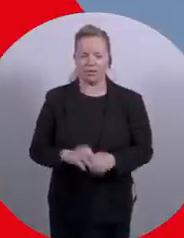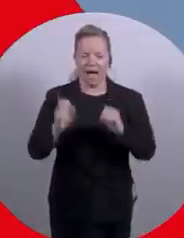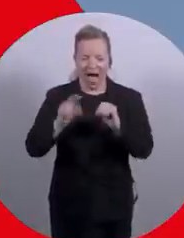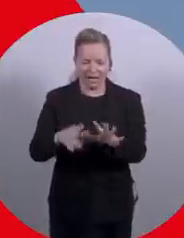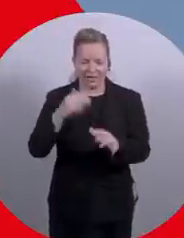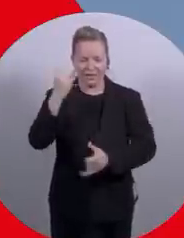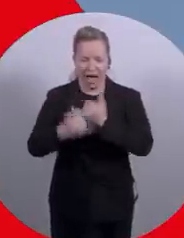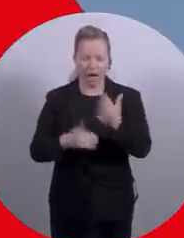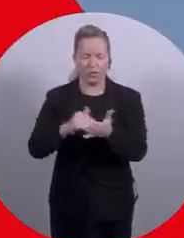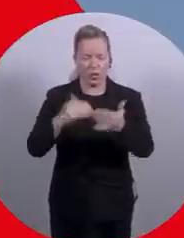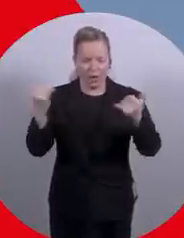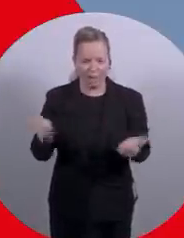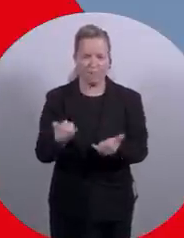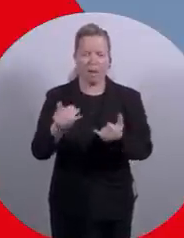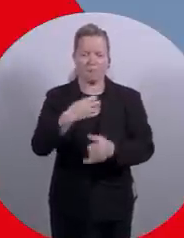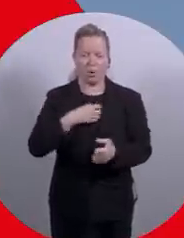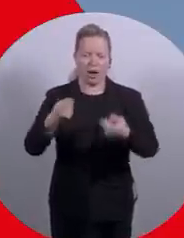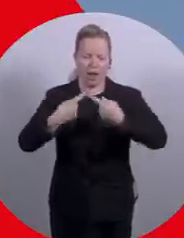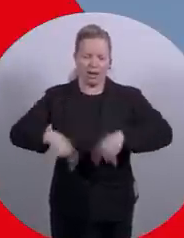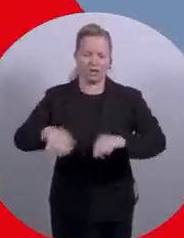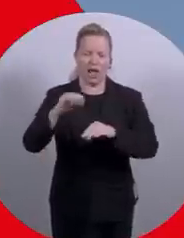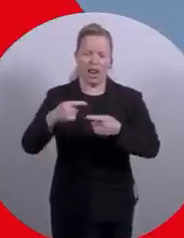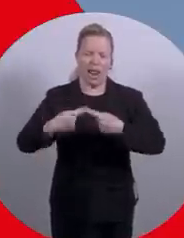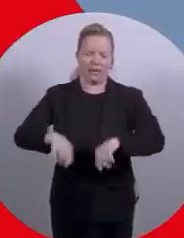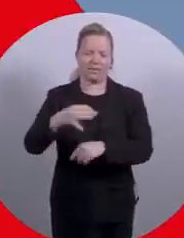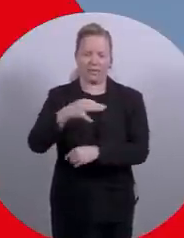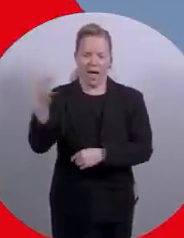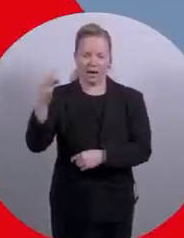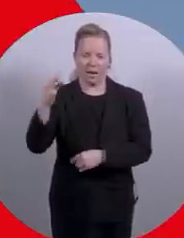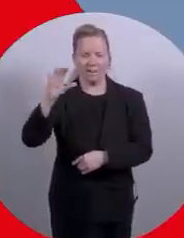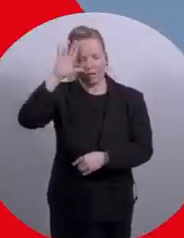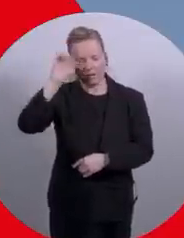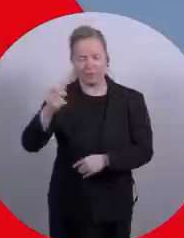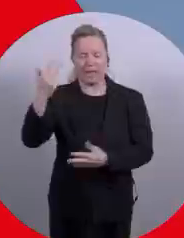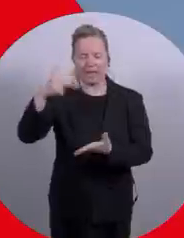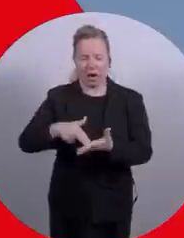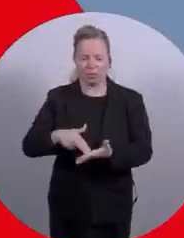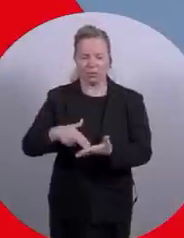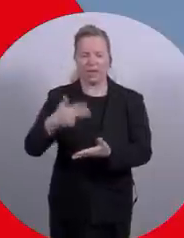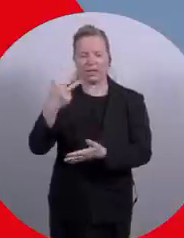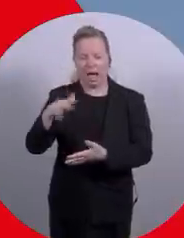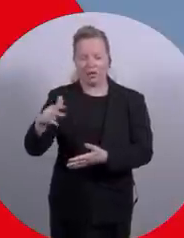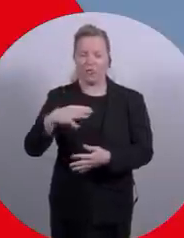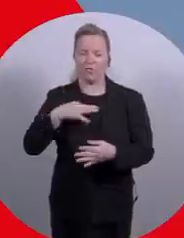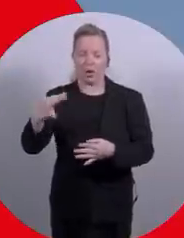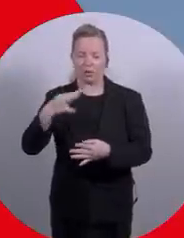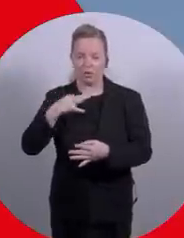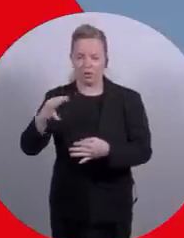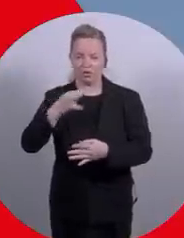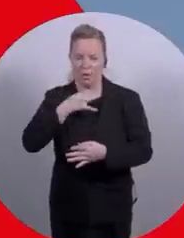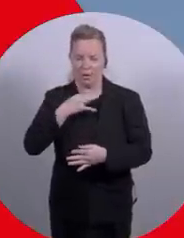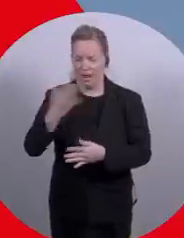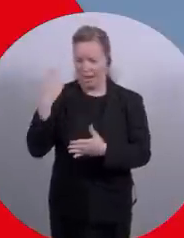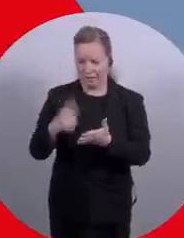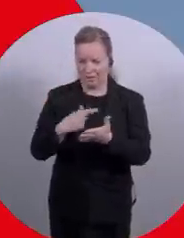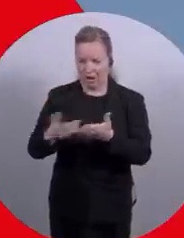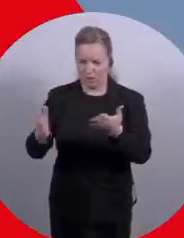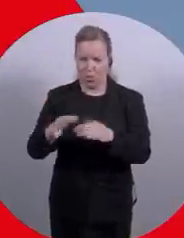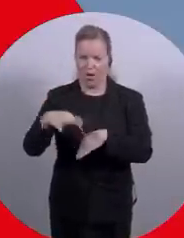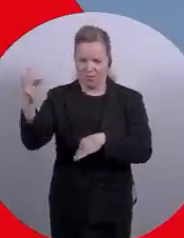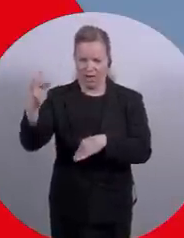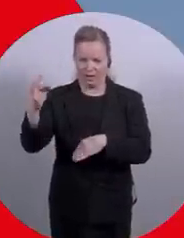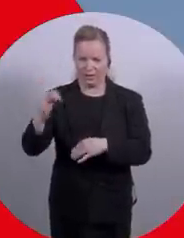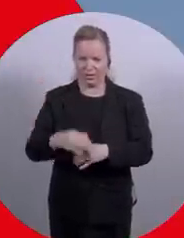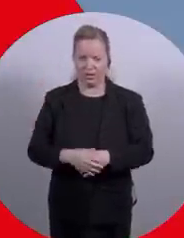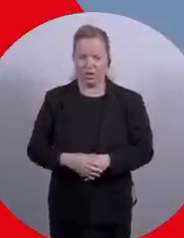Jahren noch immer Burgenländischen Landtag bin in meinem Bezirk mit 3300 Vorzugsstimmen das letzte Mal gewählt worden und nicht